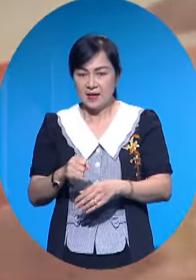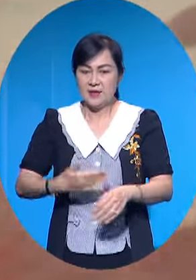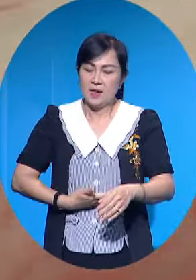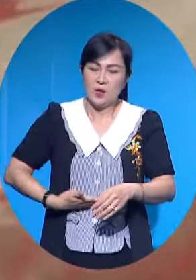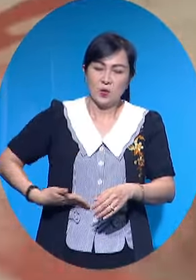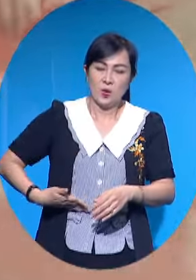đói toàn diện